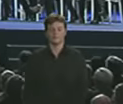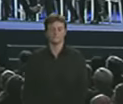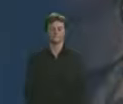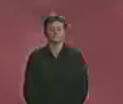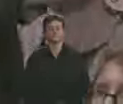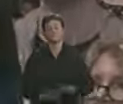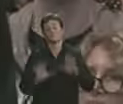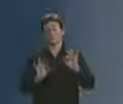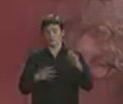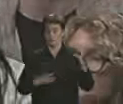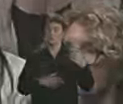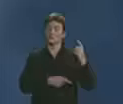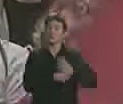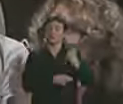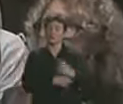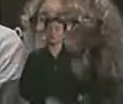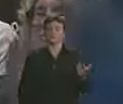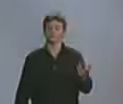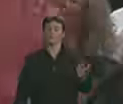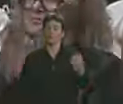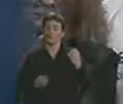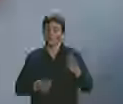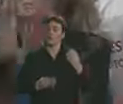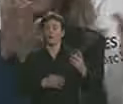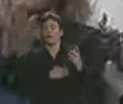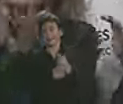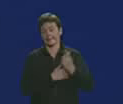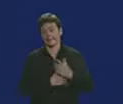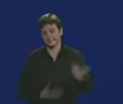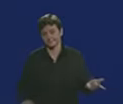On m'a d'ailleurs reproché souvent